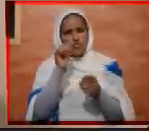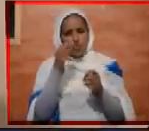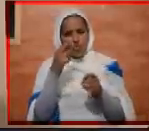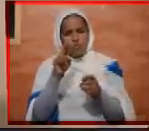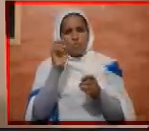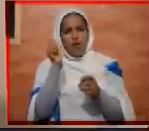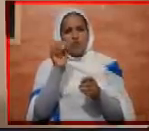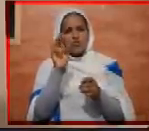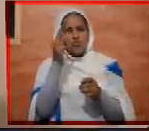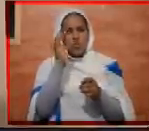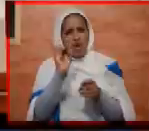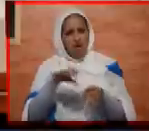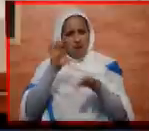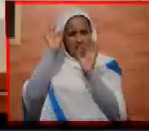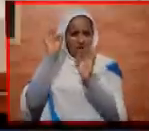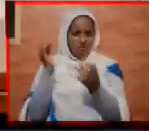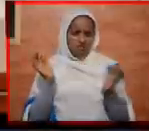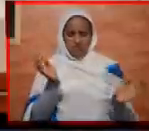ነበር የሚታየው።